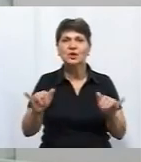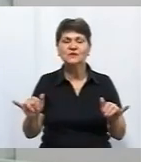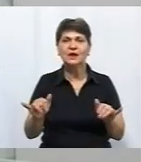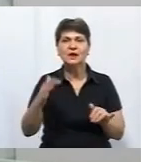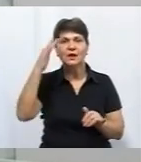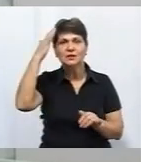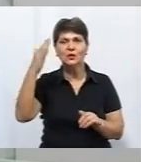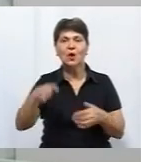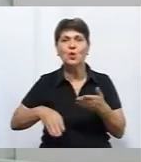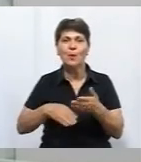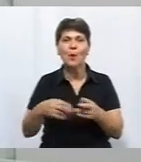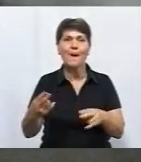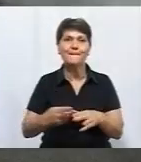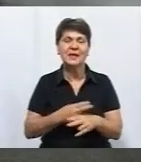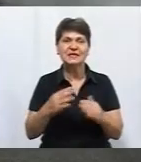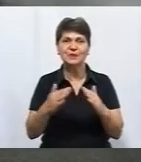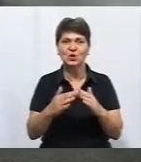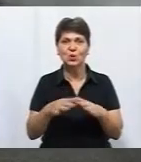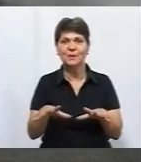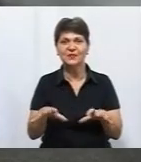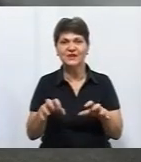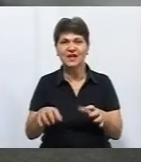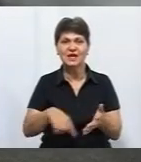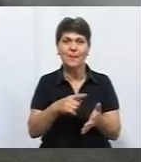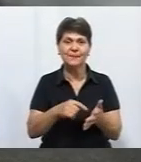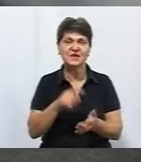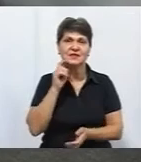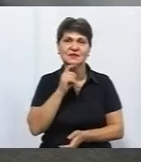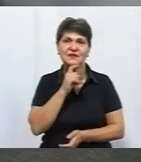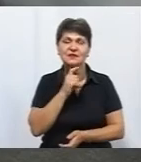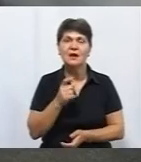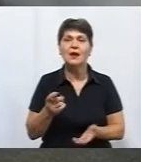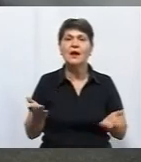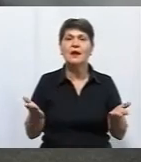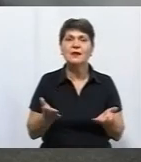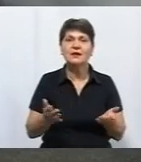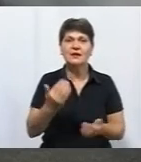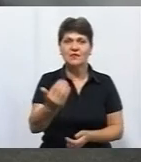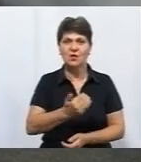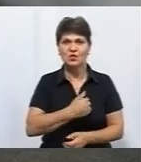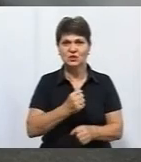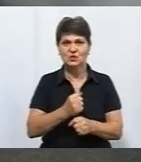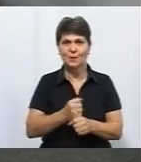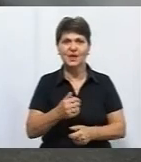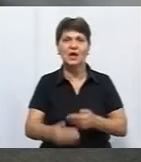допомоги безпритульним тваринам у місті Вінниці? От які, можливо, кроки ви хочете зробити, ініціативи, Ксенія?